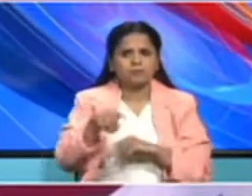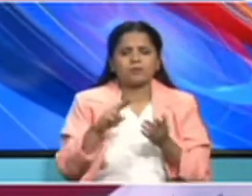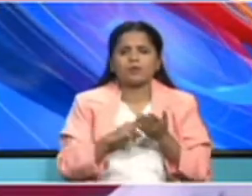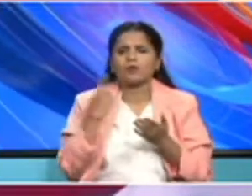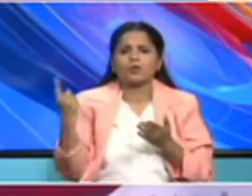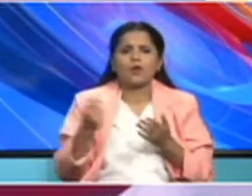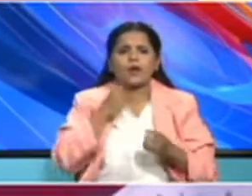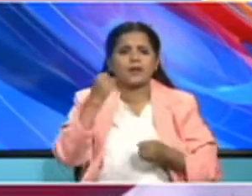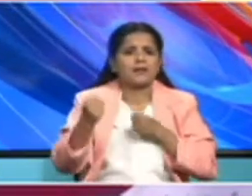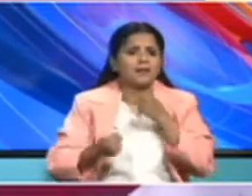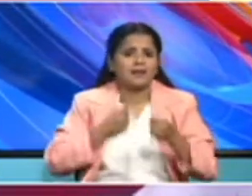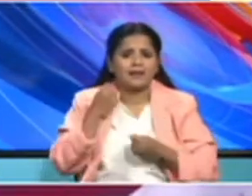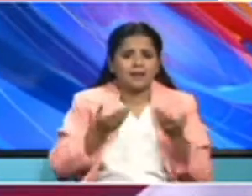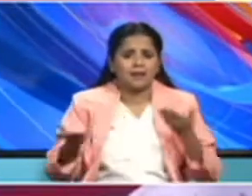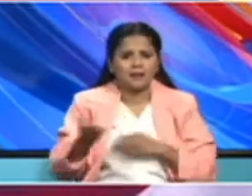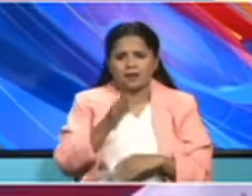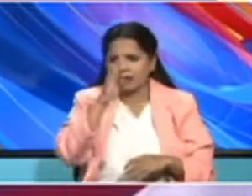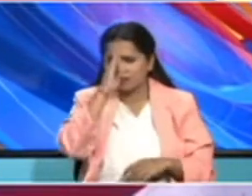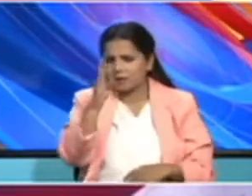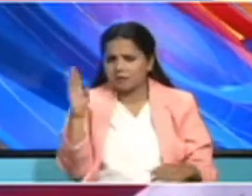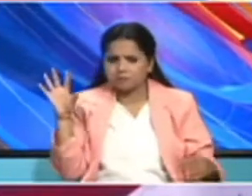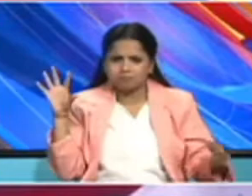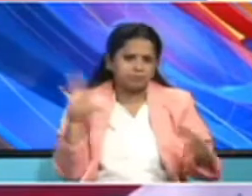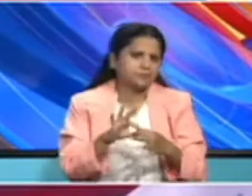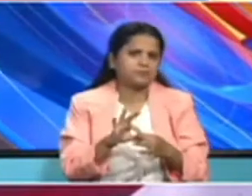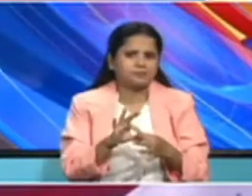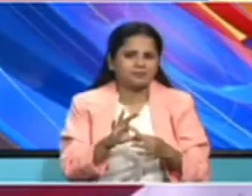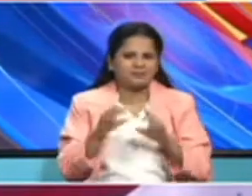नेशनल गेम से सीधा जुड़ाव,